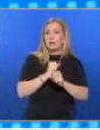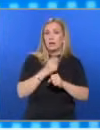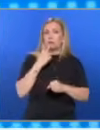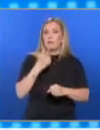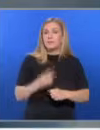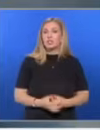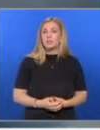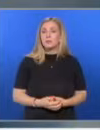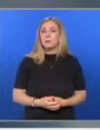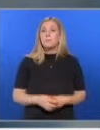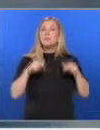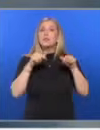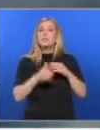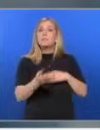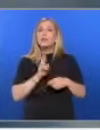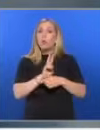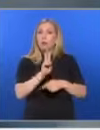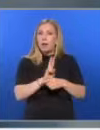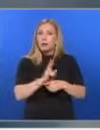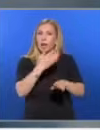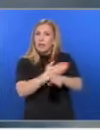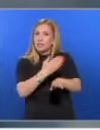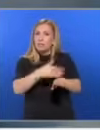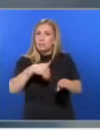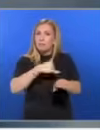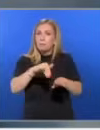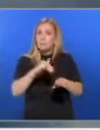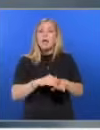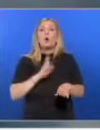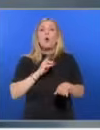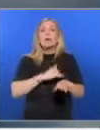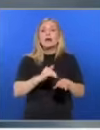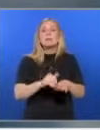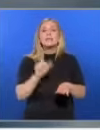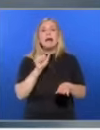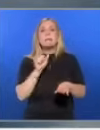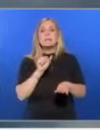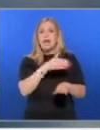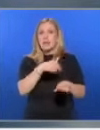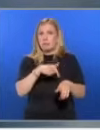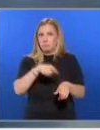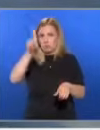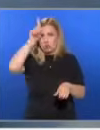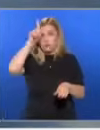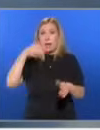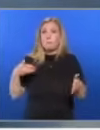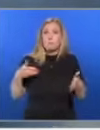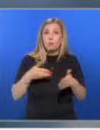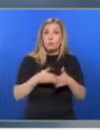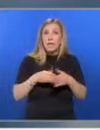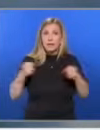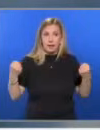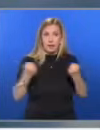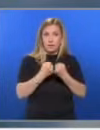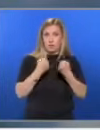Велинова. Днес преди обяд на кръстовището на булевардите Копенхаген и Амстердам в столицата е последната катастрофа на